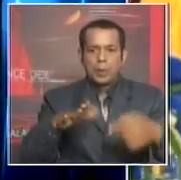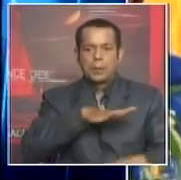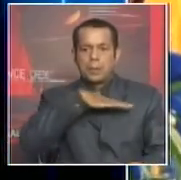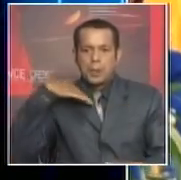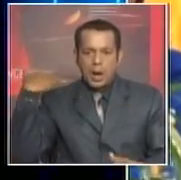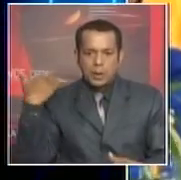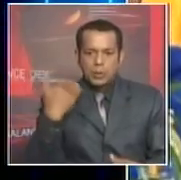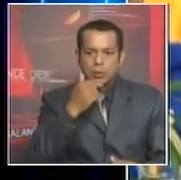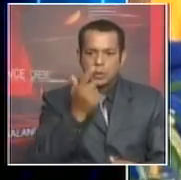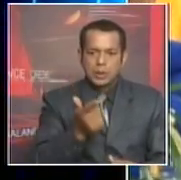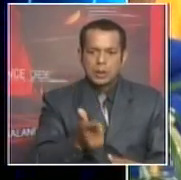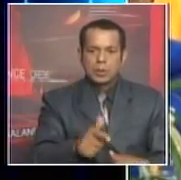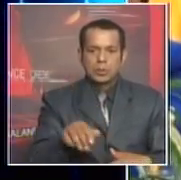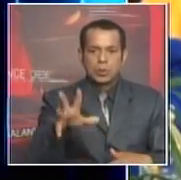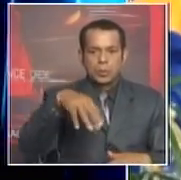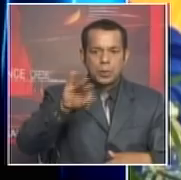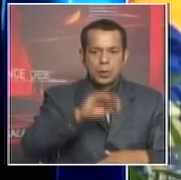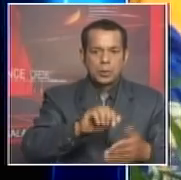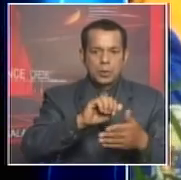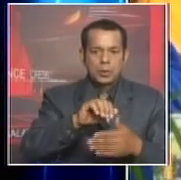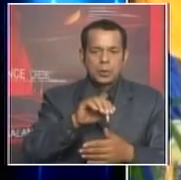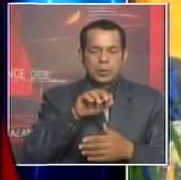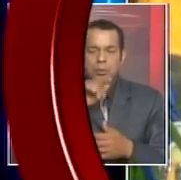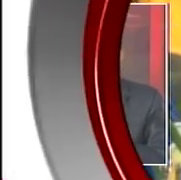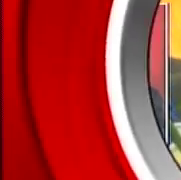सर्वत्र आलोचना भइरहेको छ।